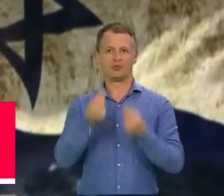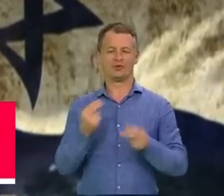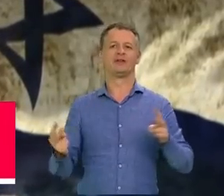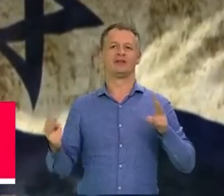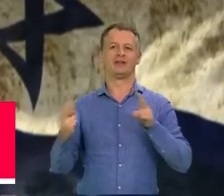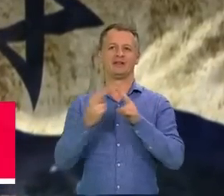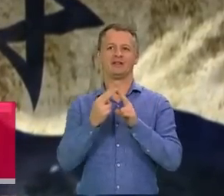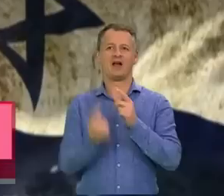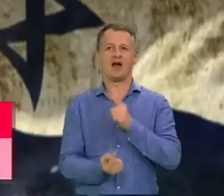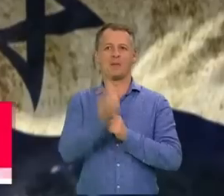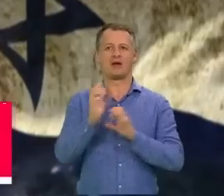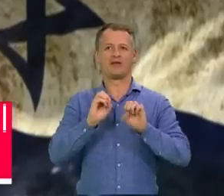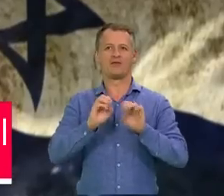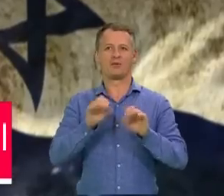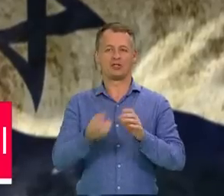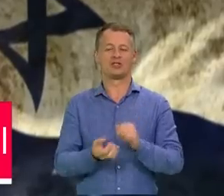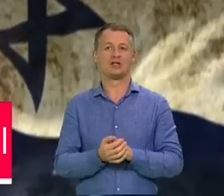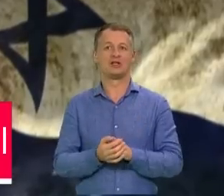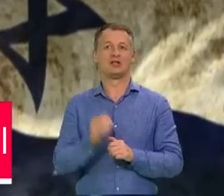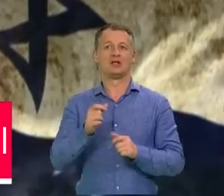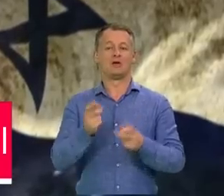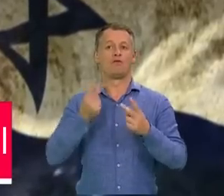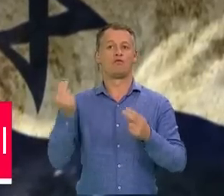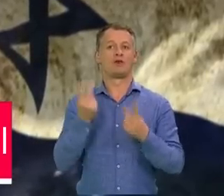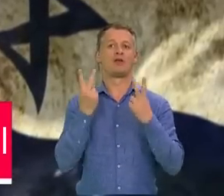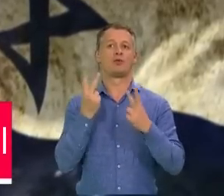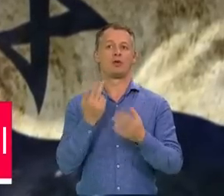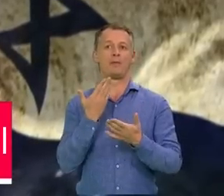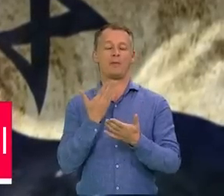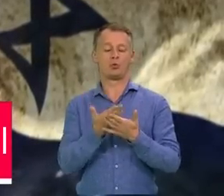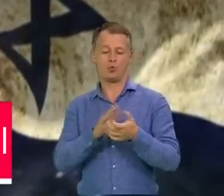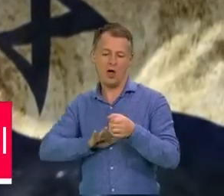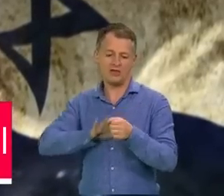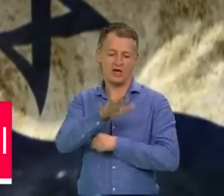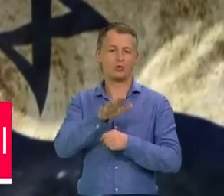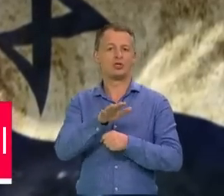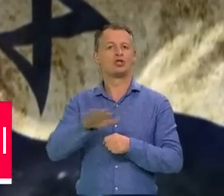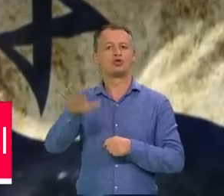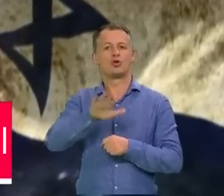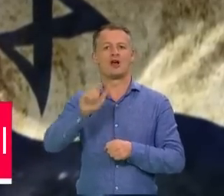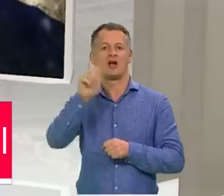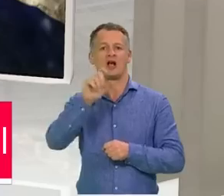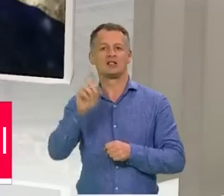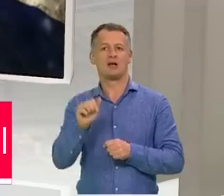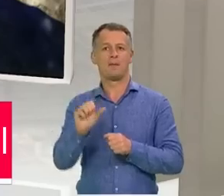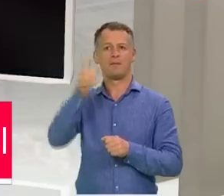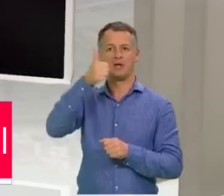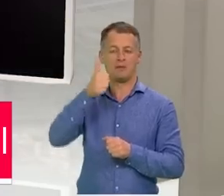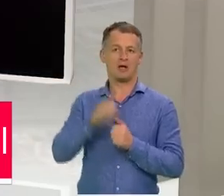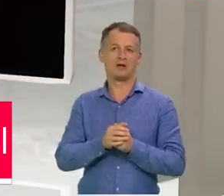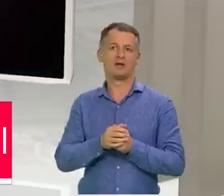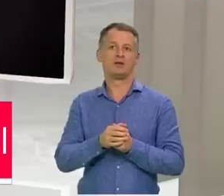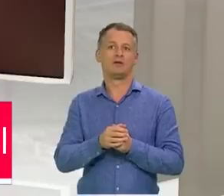Bun găsit! Apar informații noi extrem de importante despre atacul de la spitalul din fâșia Gaza. Prima dintre